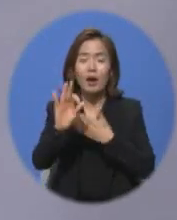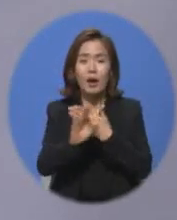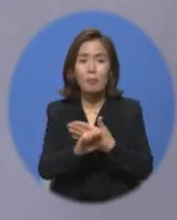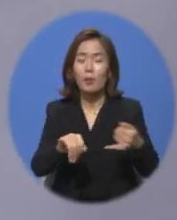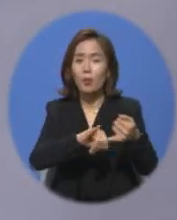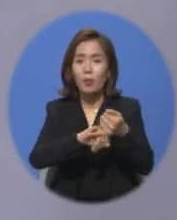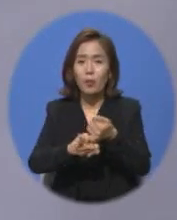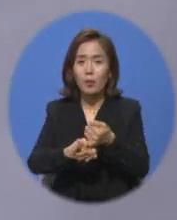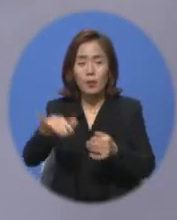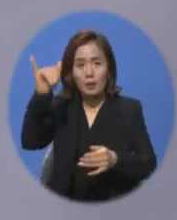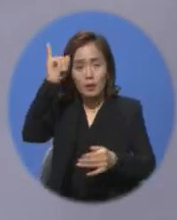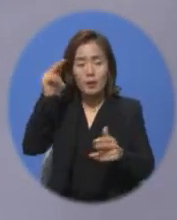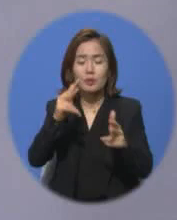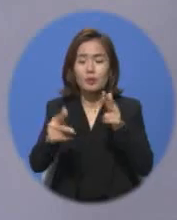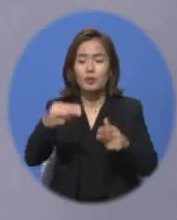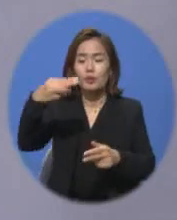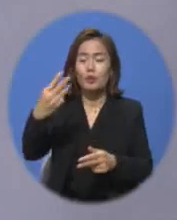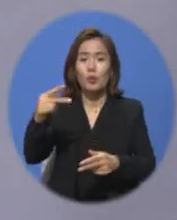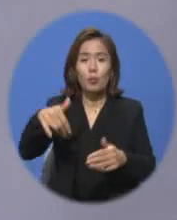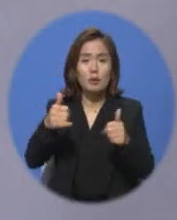국회의원으로당선되신다면,